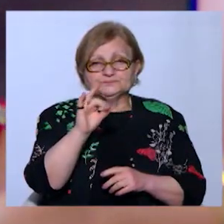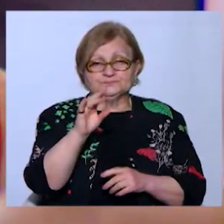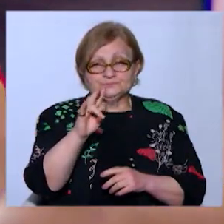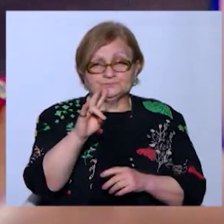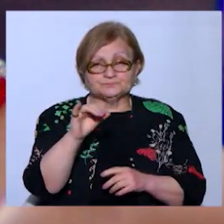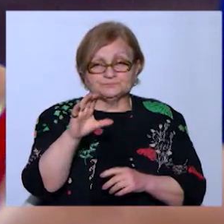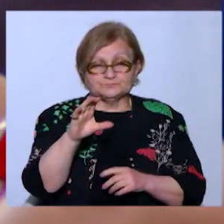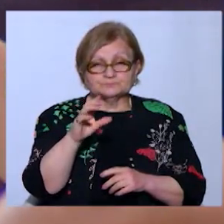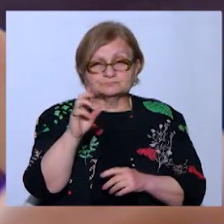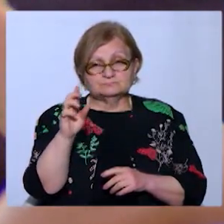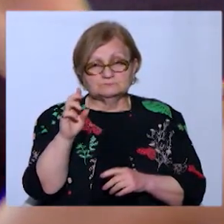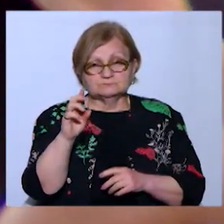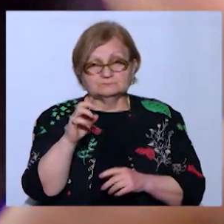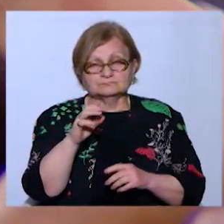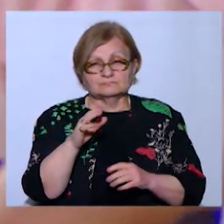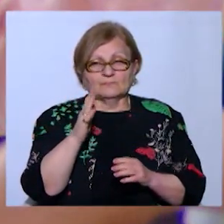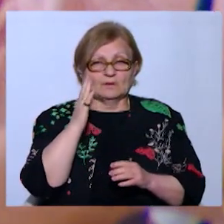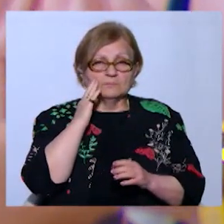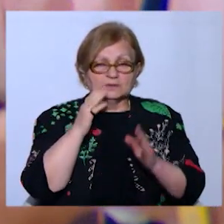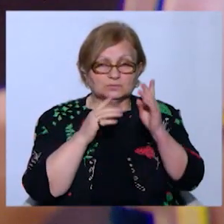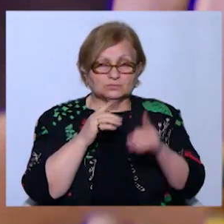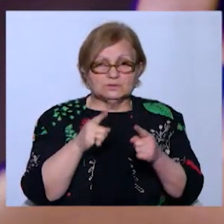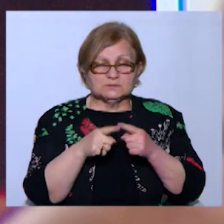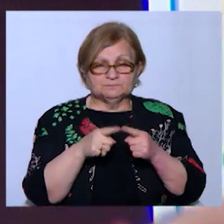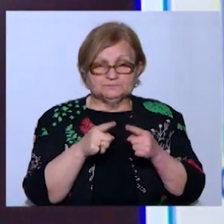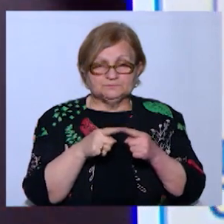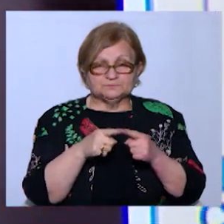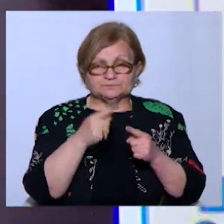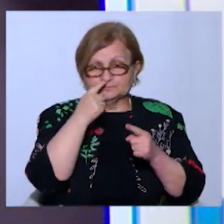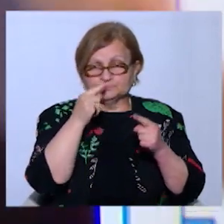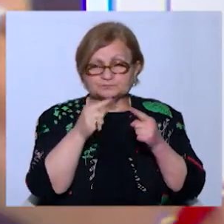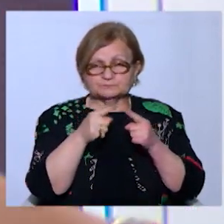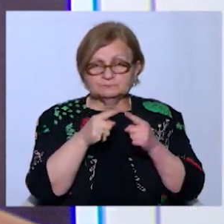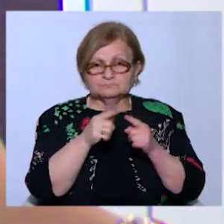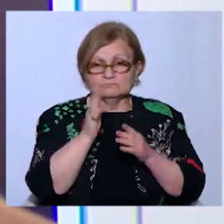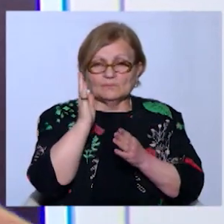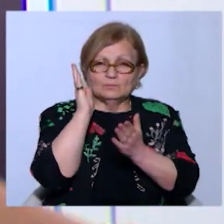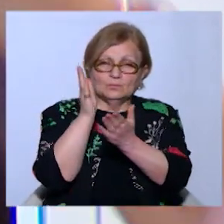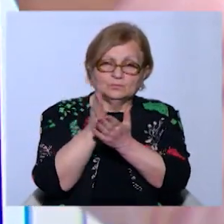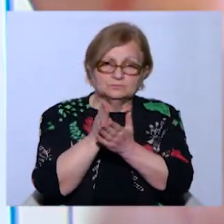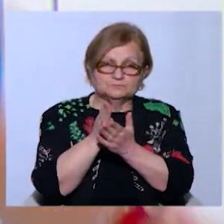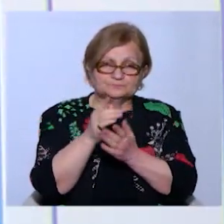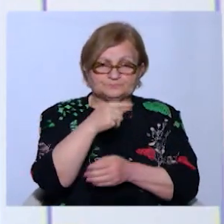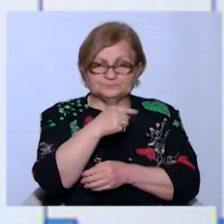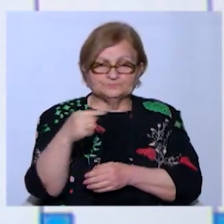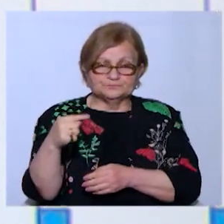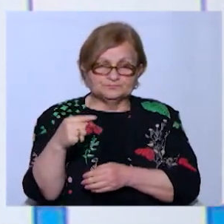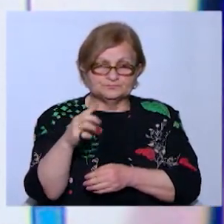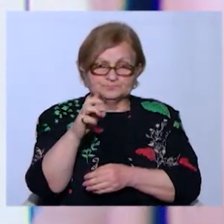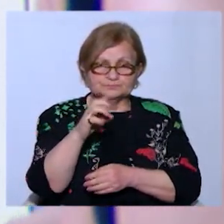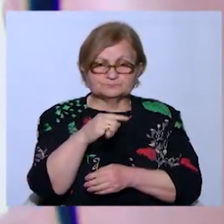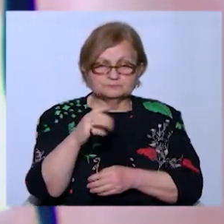იქნება. ნახეთ, მართკუთხა სამკუთხედში. კუთხის მოპირდაპირე კათეტის შეფარდებული